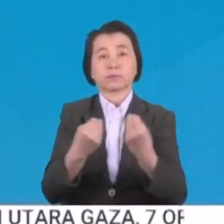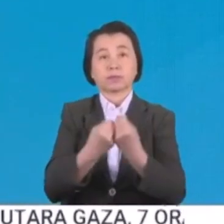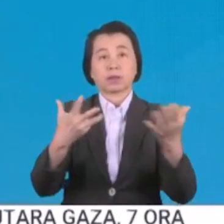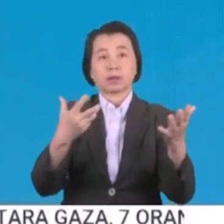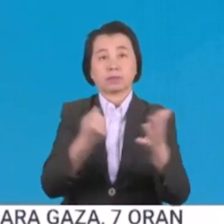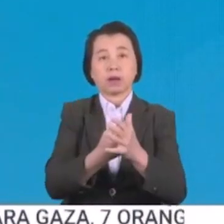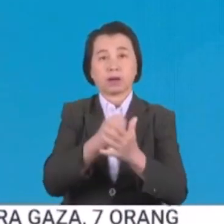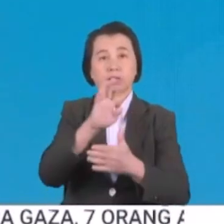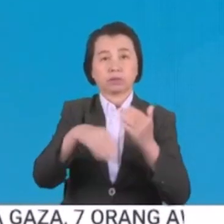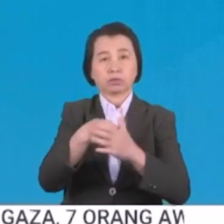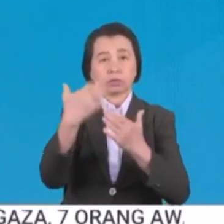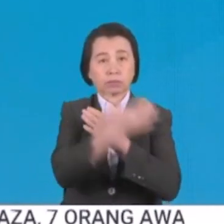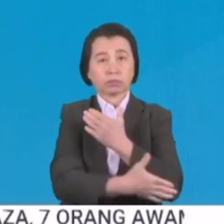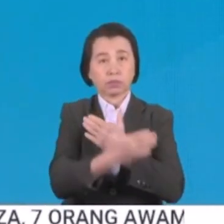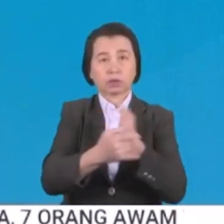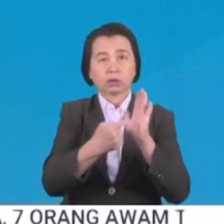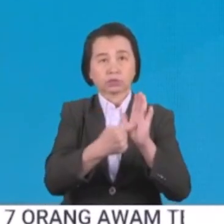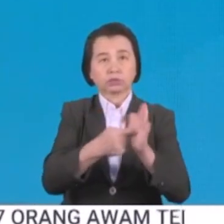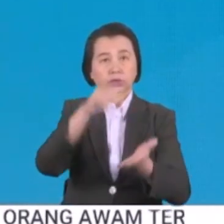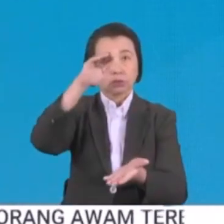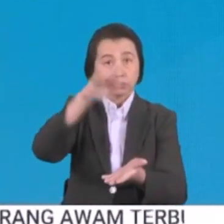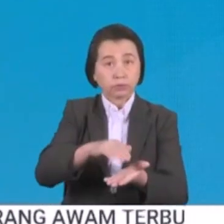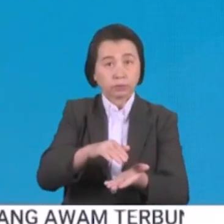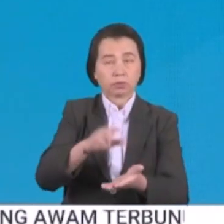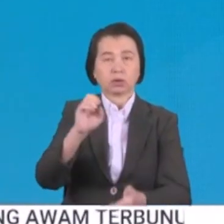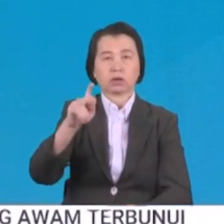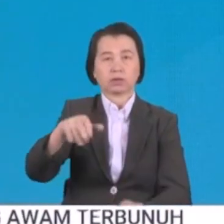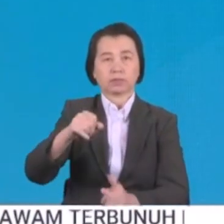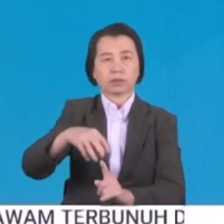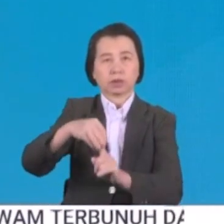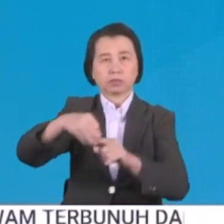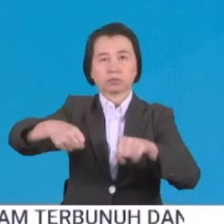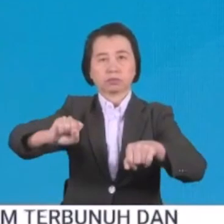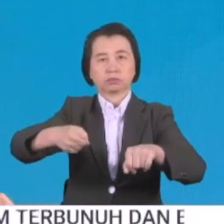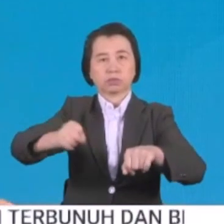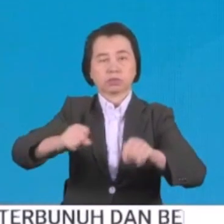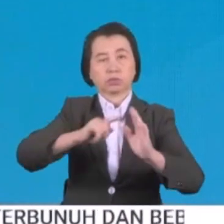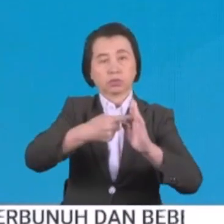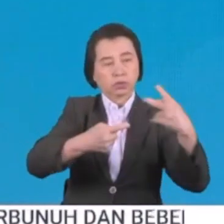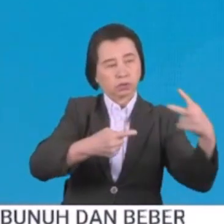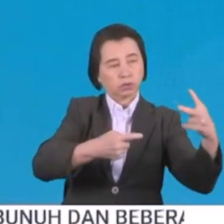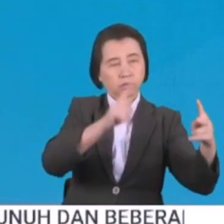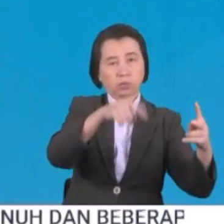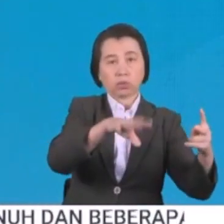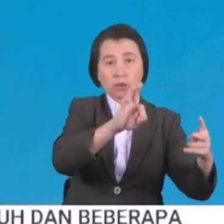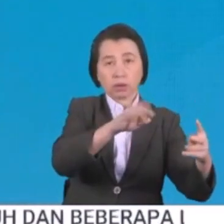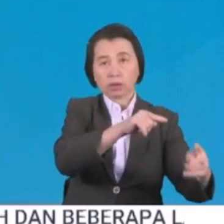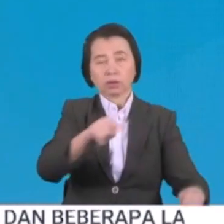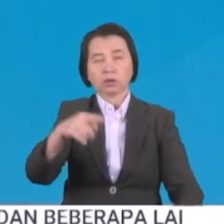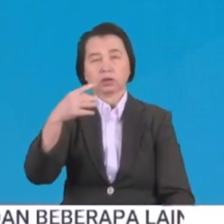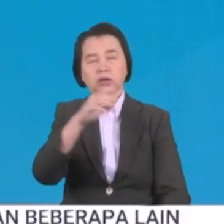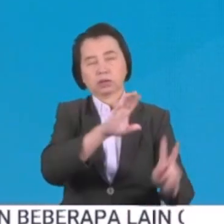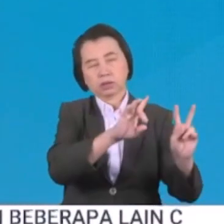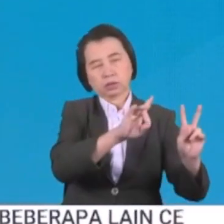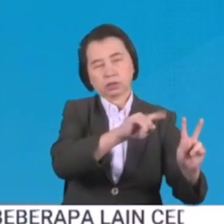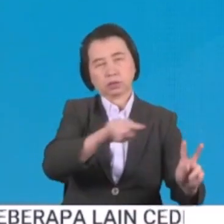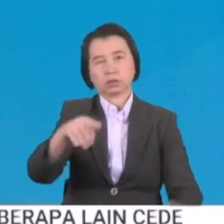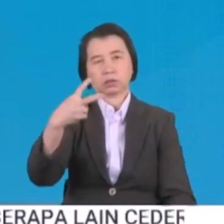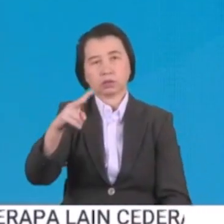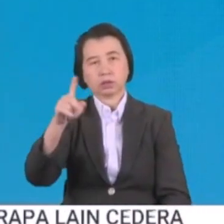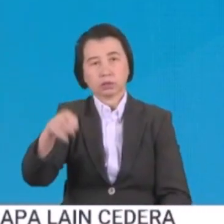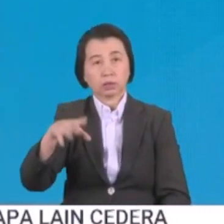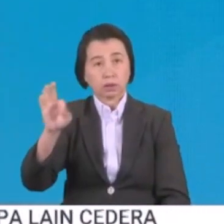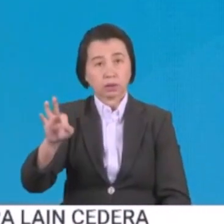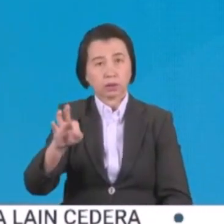Jumlah kemalangan seluruh negara catat penurunan sepanjang obhas motosikal bermula 12 Ogos hingga 12 September lalu.